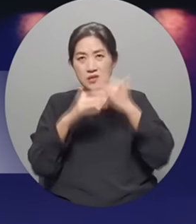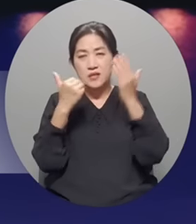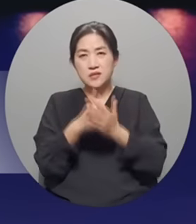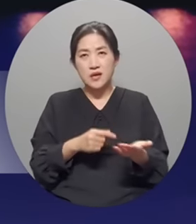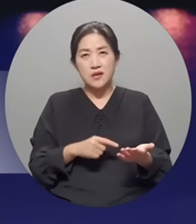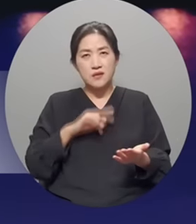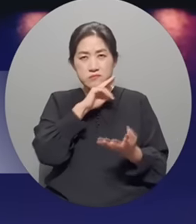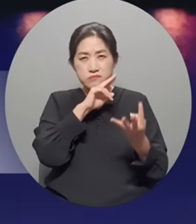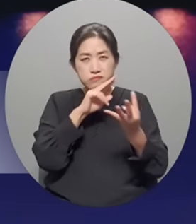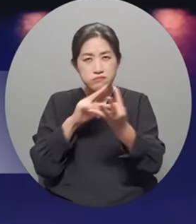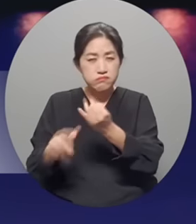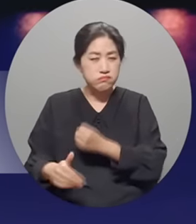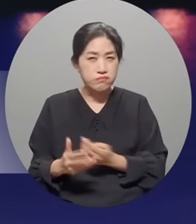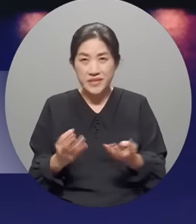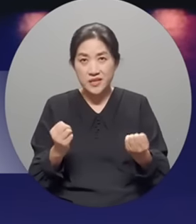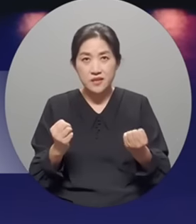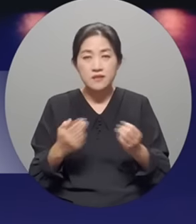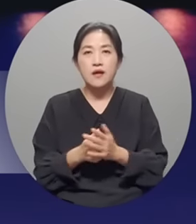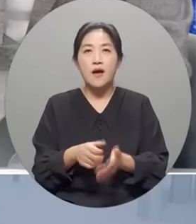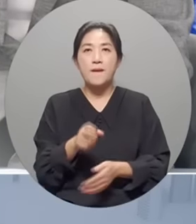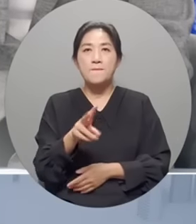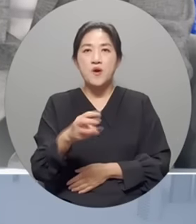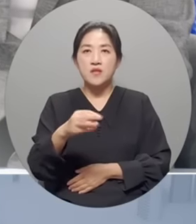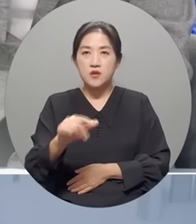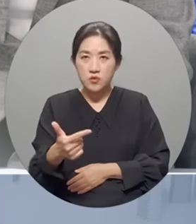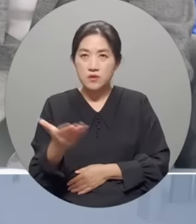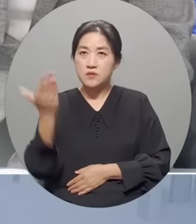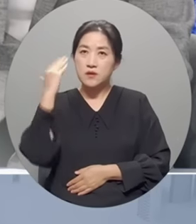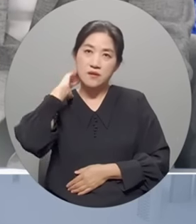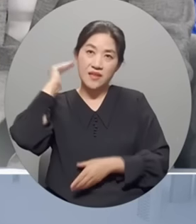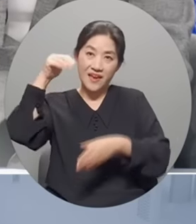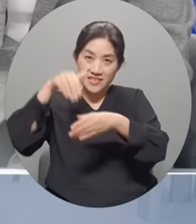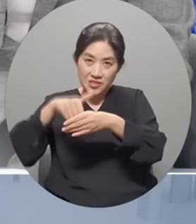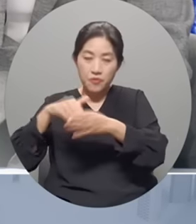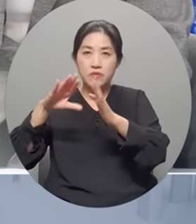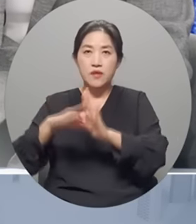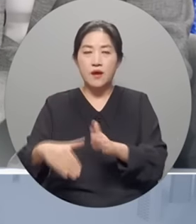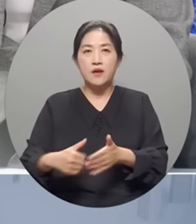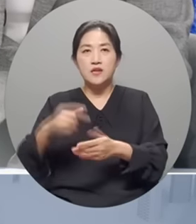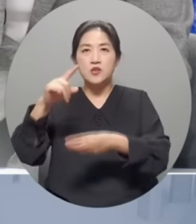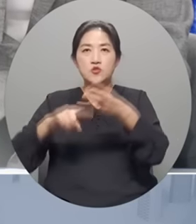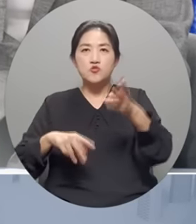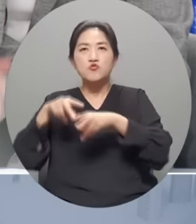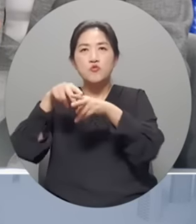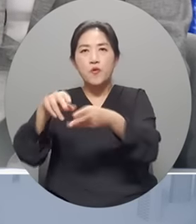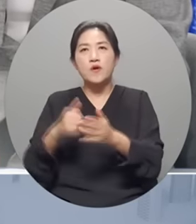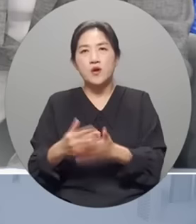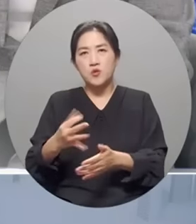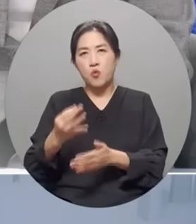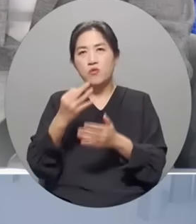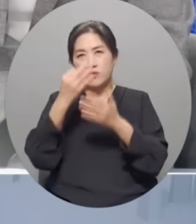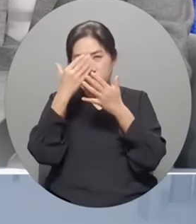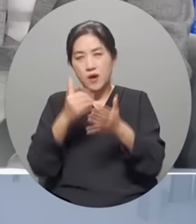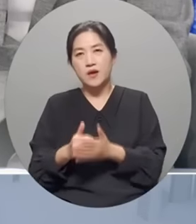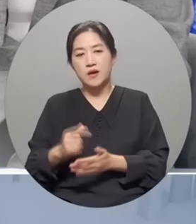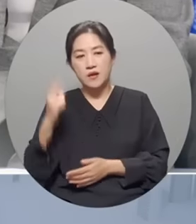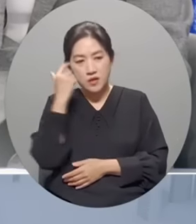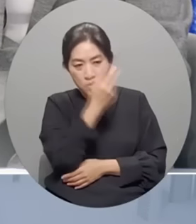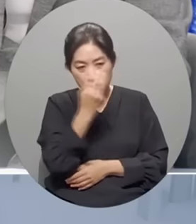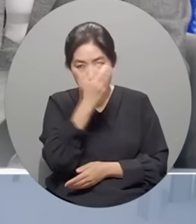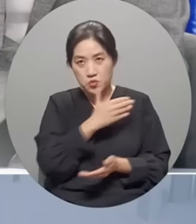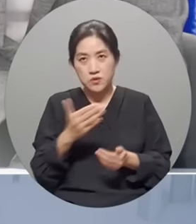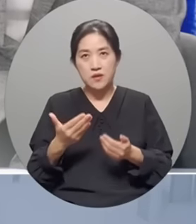것만 하더라도 한둘이 아닙니다. 명태균 씨가 지난 대선 당시 윤석열 후보에게 무상으로 여론조사를 해줬다는